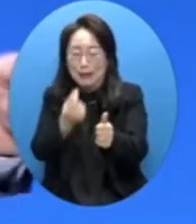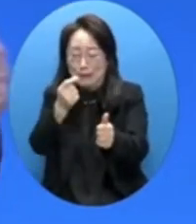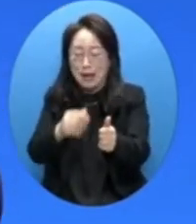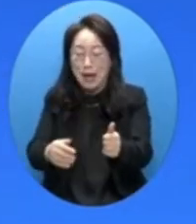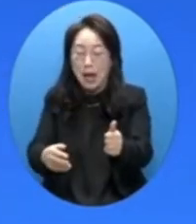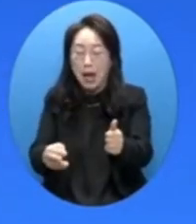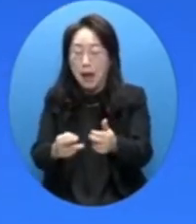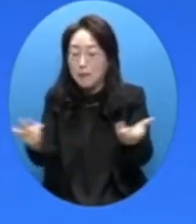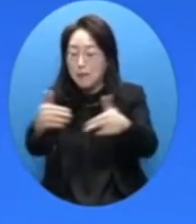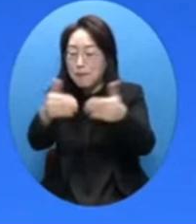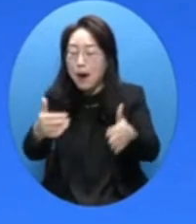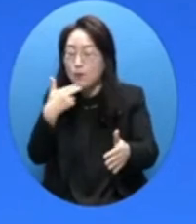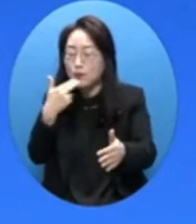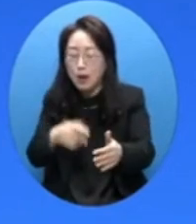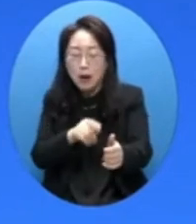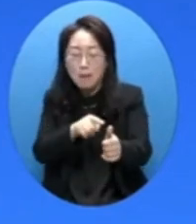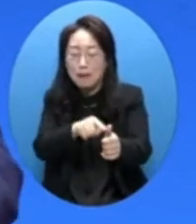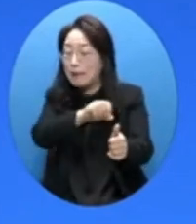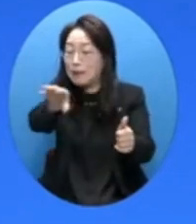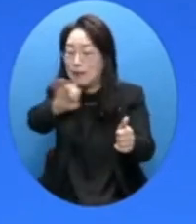빈방 없어요 빈방 없어요